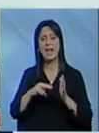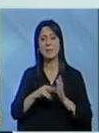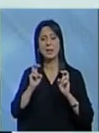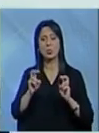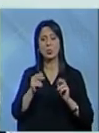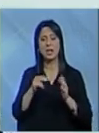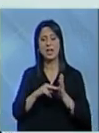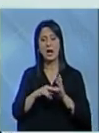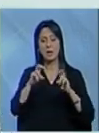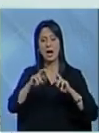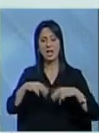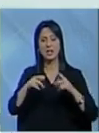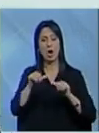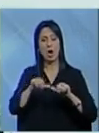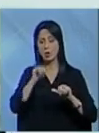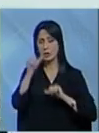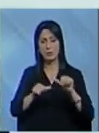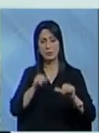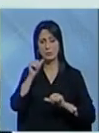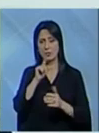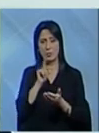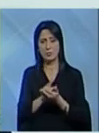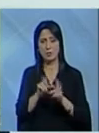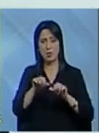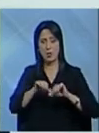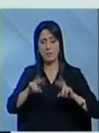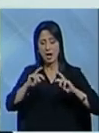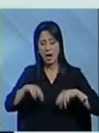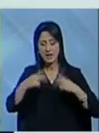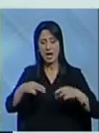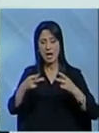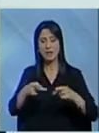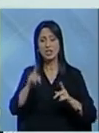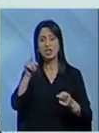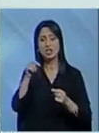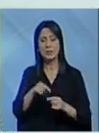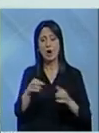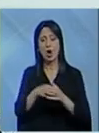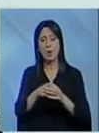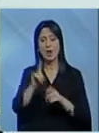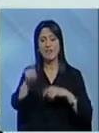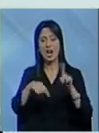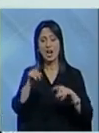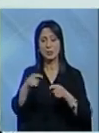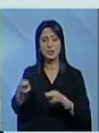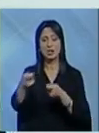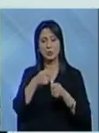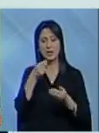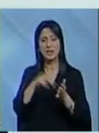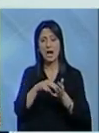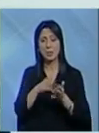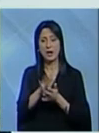გადახედვა ტარიფების. თქვენ იცით, რომ კომისია ყოველწლიურად, ასე ვთქვათ, გადახედავს ამ ტარიფებს და შესაბამისად კომპანიები ვალდებული არიან შემოიტანონ